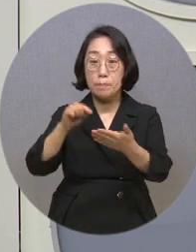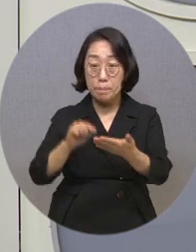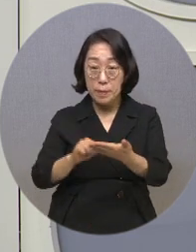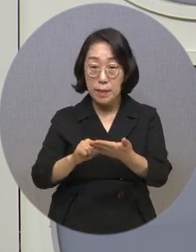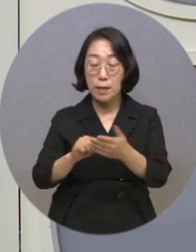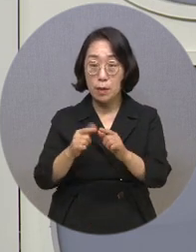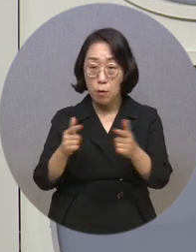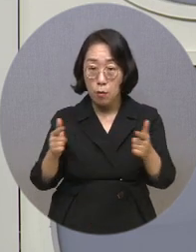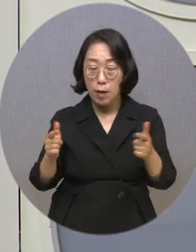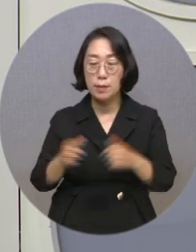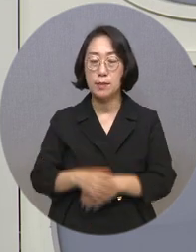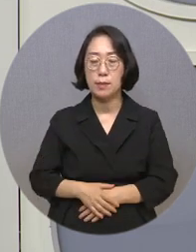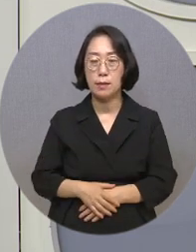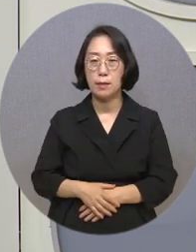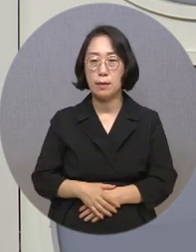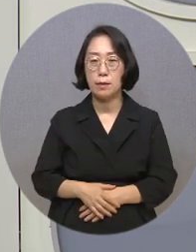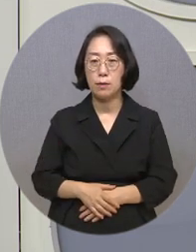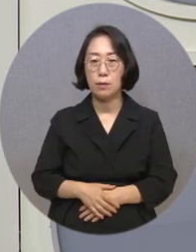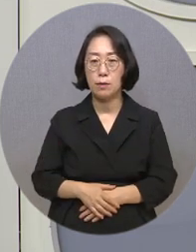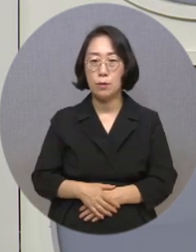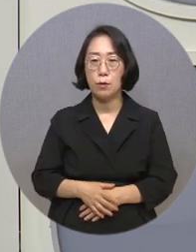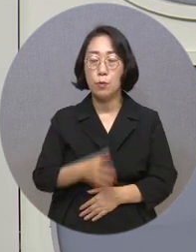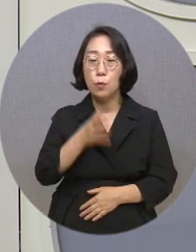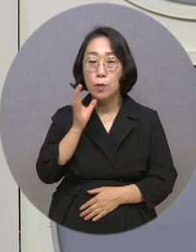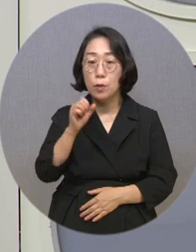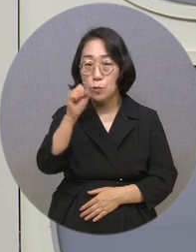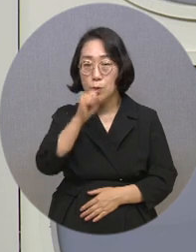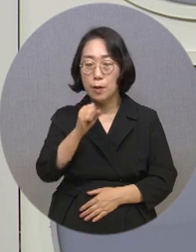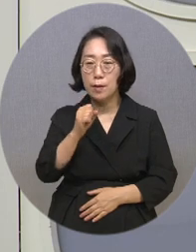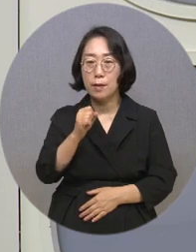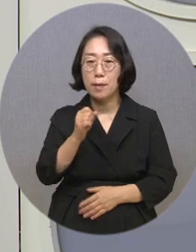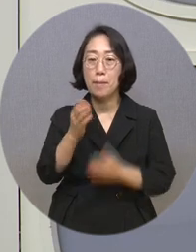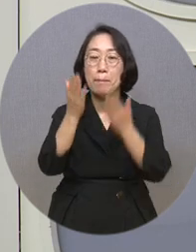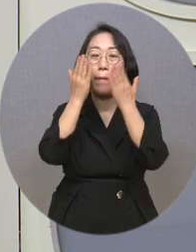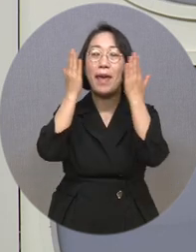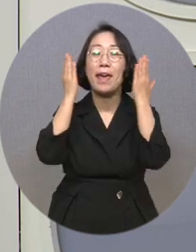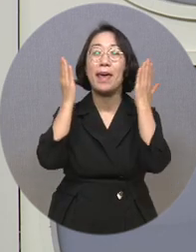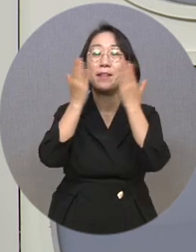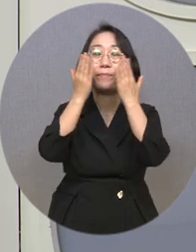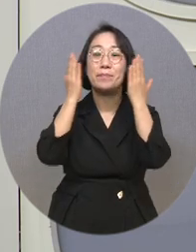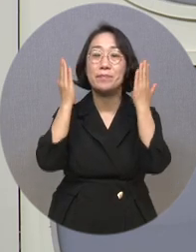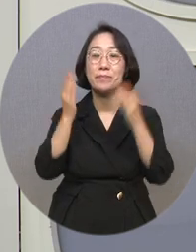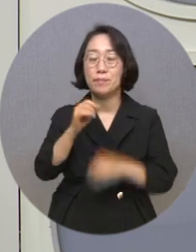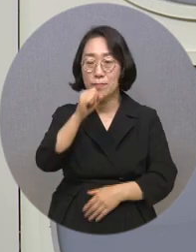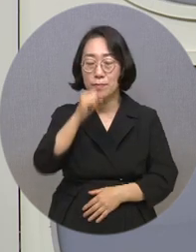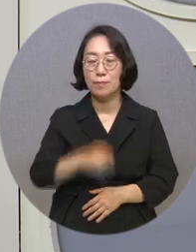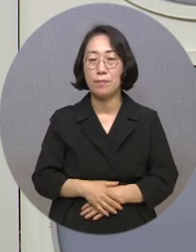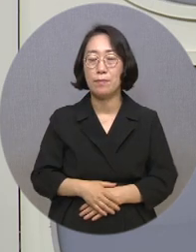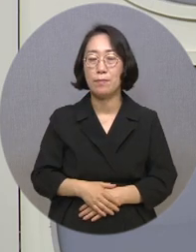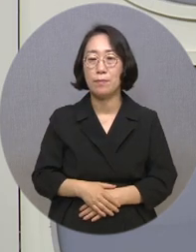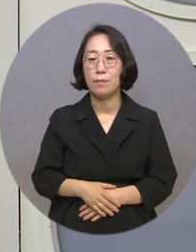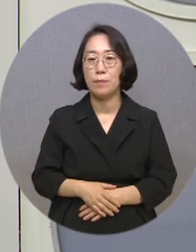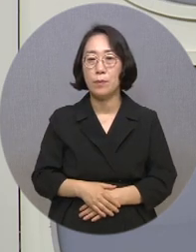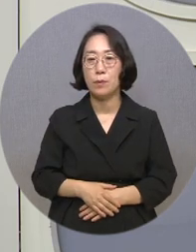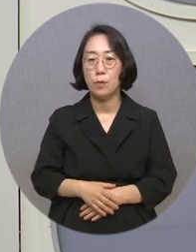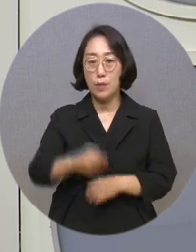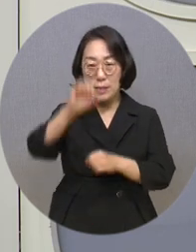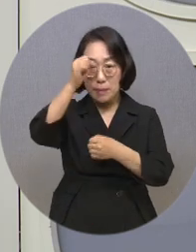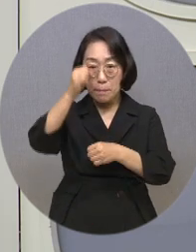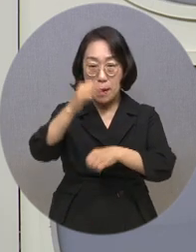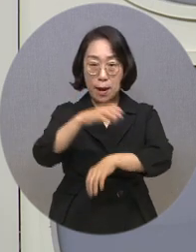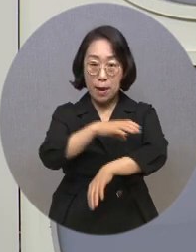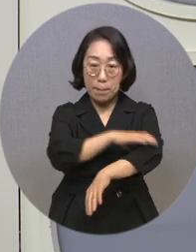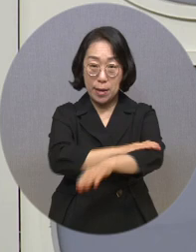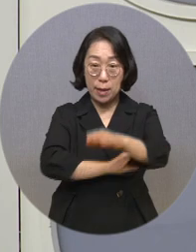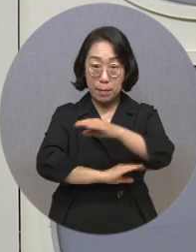해준다든가 그리고 이제 어르신들이 좋아하는 이제 마사지 팩 같은 걸 해준다든가 또 이제 장화를 신고 발